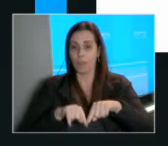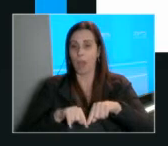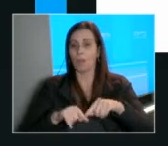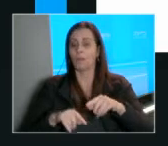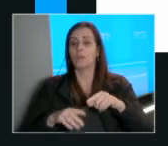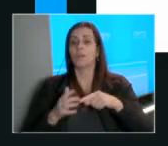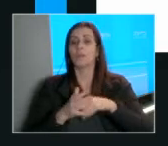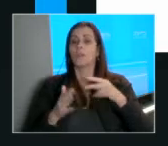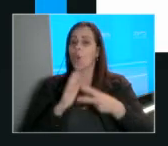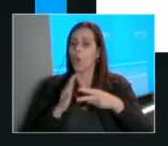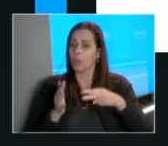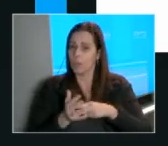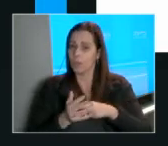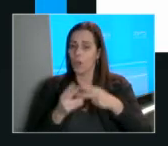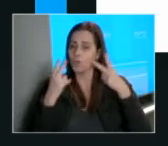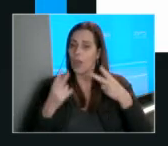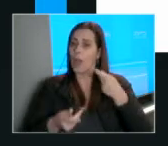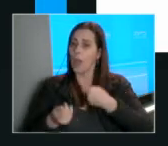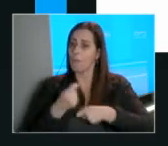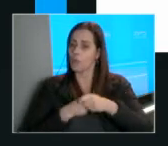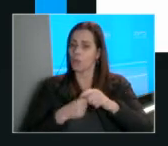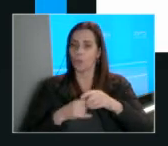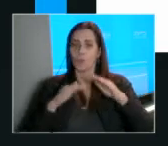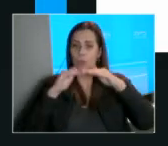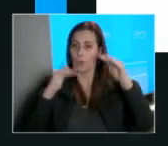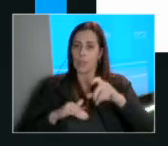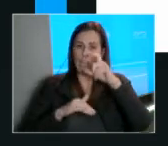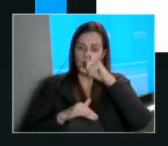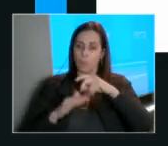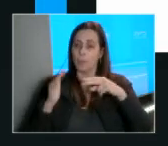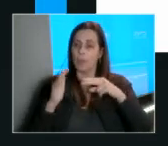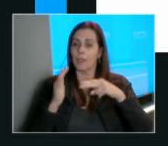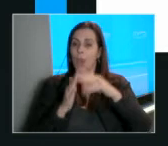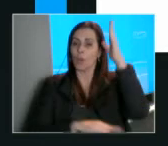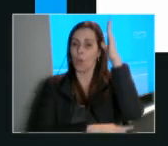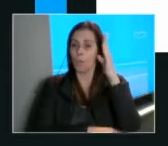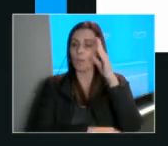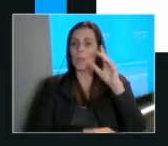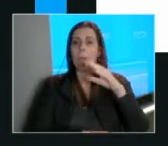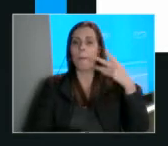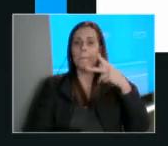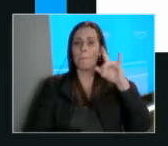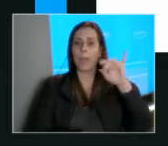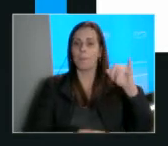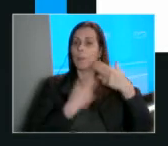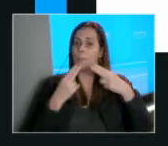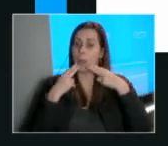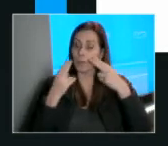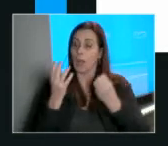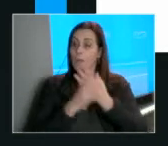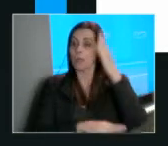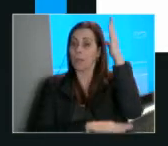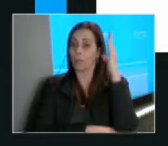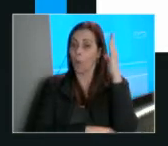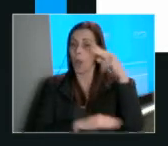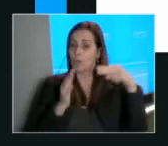לאומיות וטל כתוכנית תשתית לאומית החיונית למשק האנרגיה שתפחית את הזיהום מתחנות הכוח הפחמיות ותיתן מענה לצורך